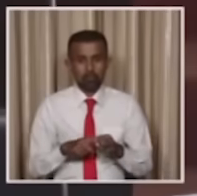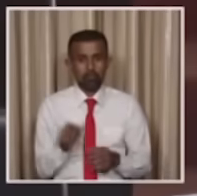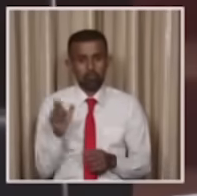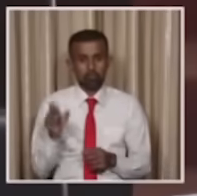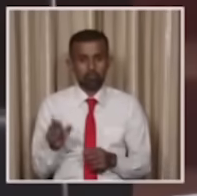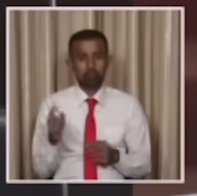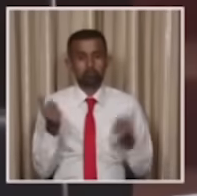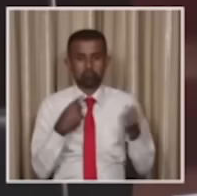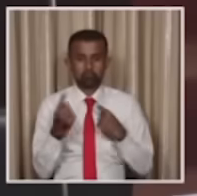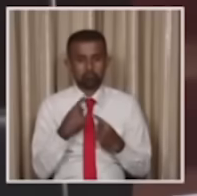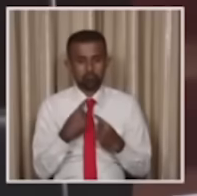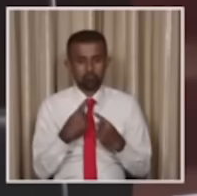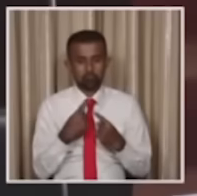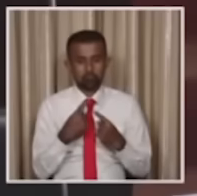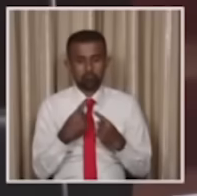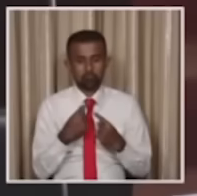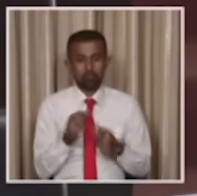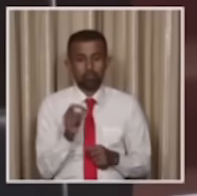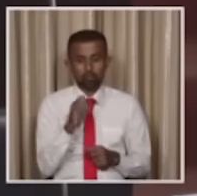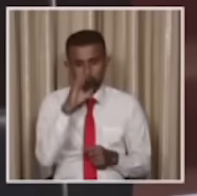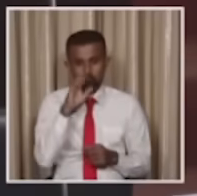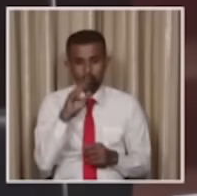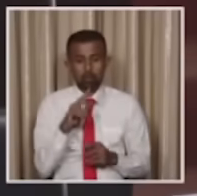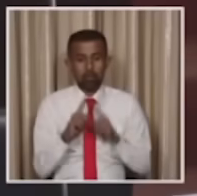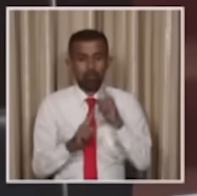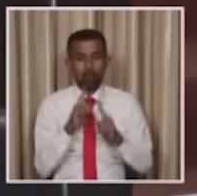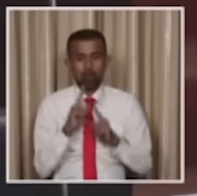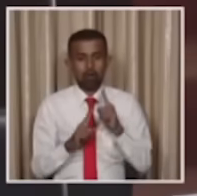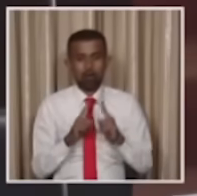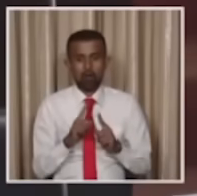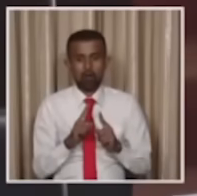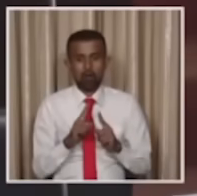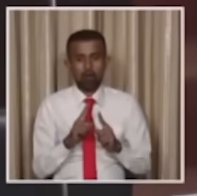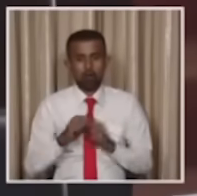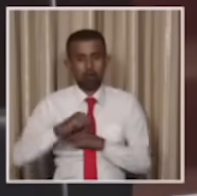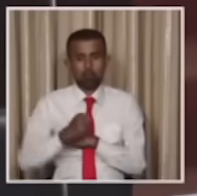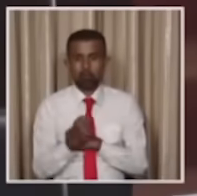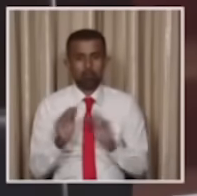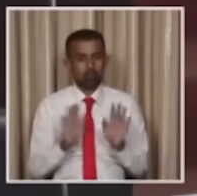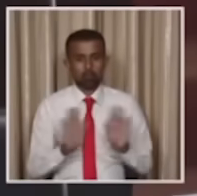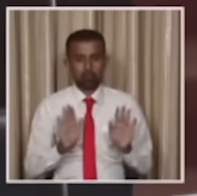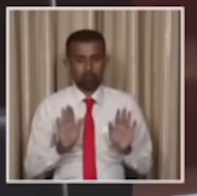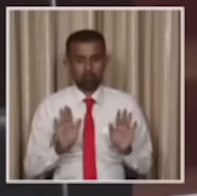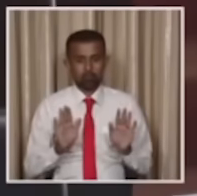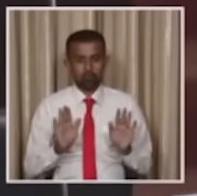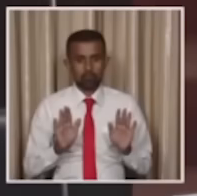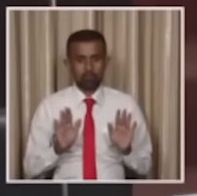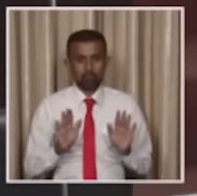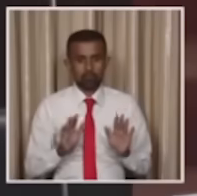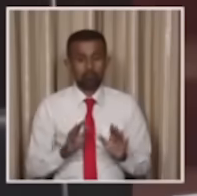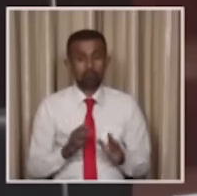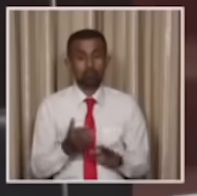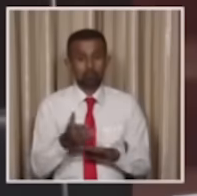එනවා. එතකොට එතුමා උදේ නැගිටලා කතා කරන්නේ බලහත්කාරයෙන් නෙවෙයි, මුලාසනේ අවසරය